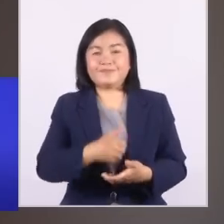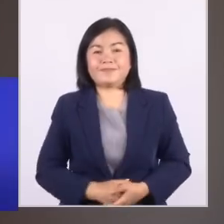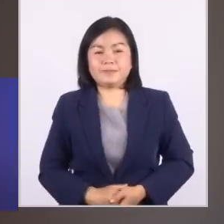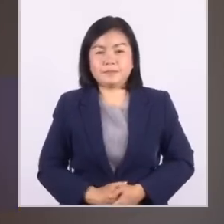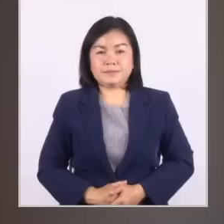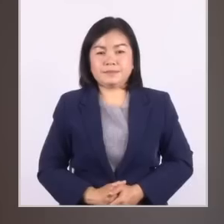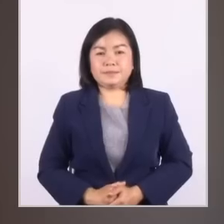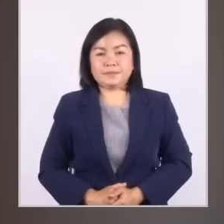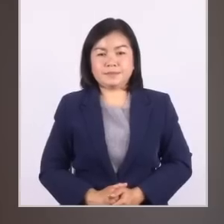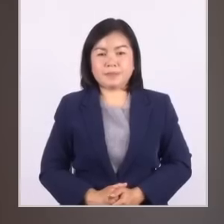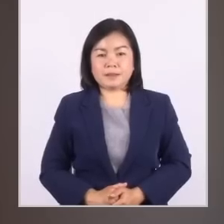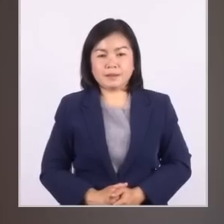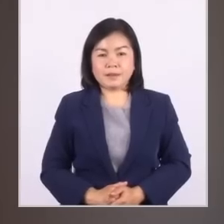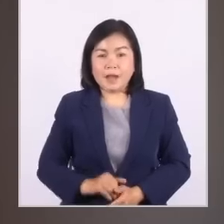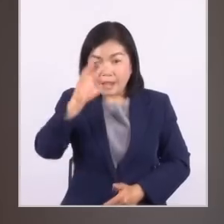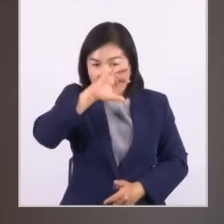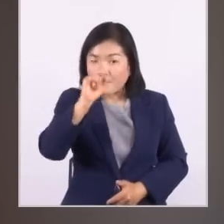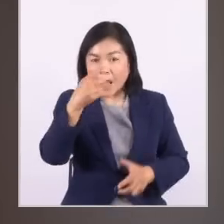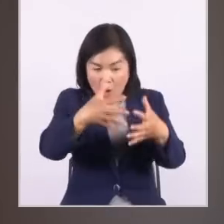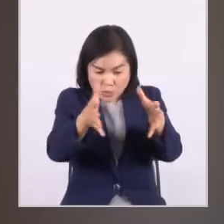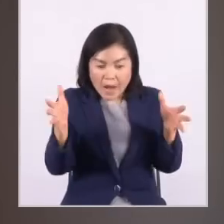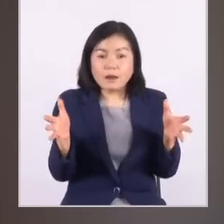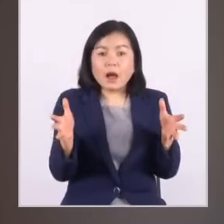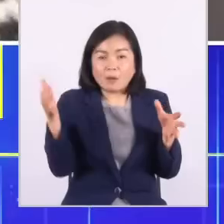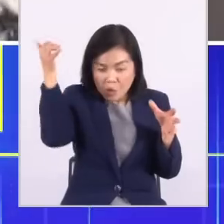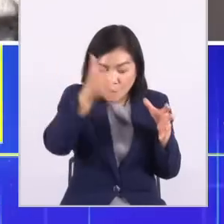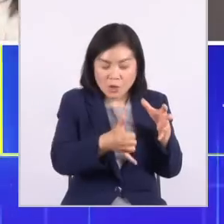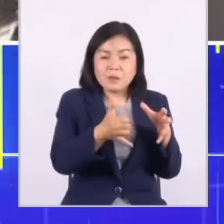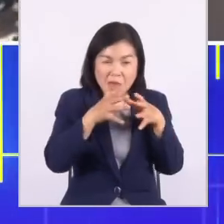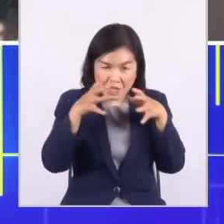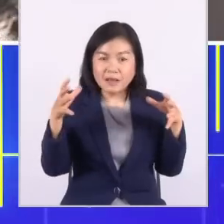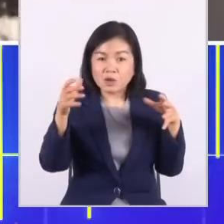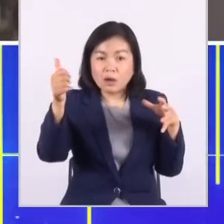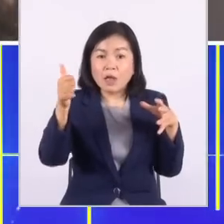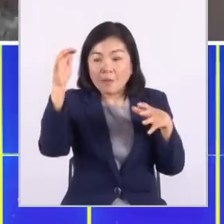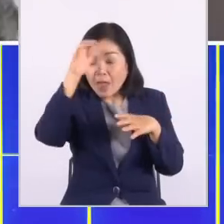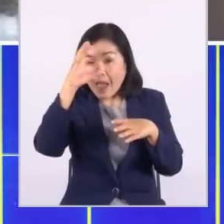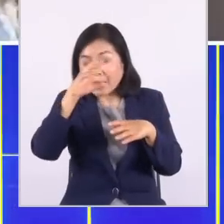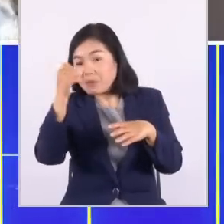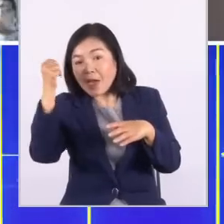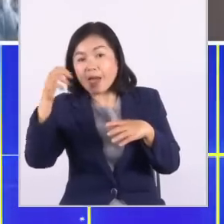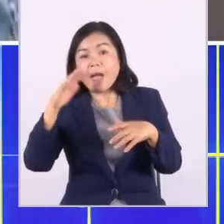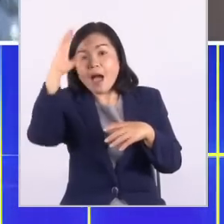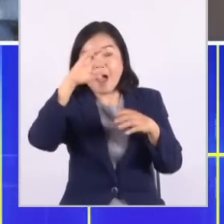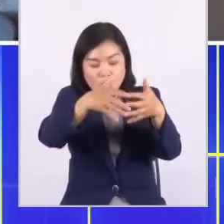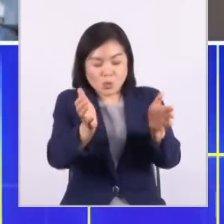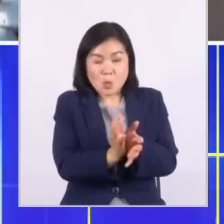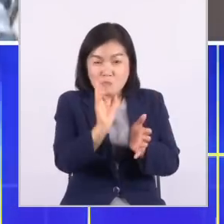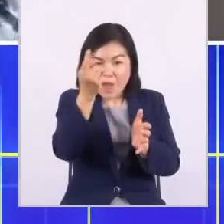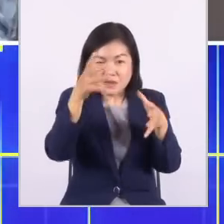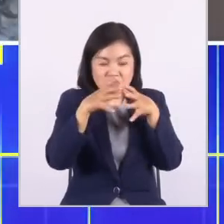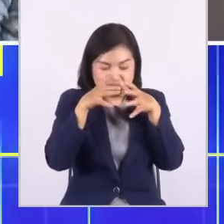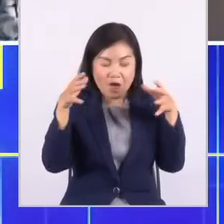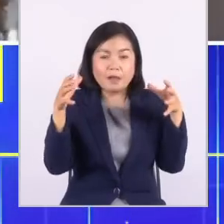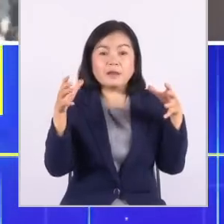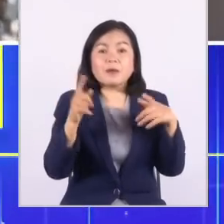นะเดี๋ยวต่อไปต้องหาใหม่ จะหาโอ่งใบใหญ่ๆลูกลงไป ไม่ได้ไปหาที่ซ่อนที่ใหม่หรอหาโอ่งใบใหม ่โอ่งใบใหญ่ๆกว่านี ้แล้วถ้าเ